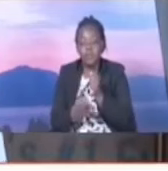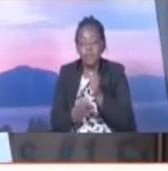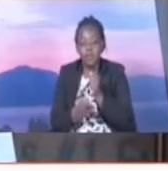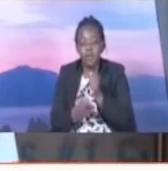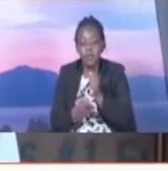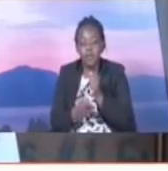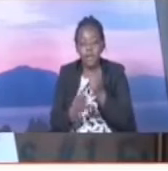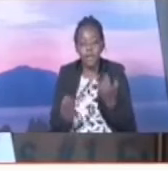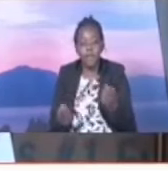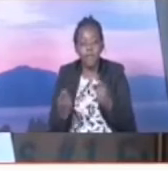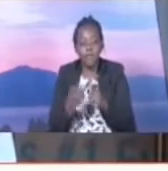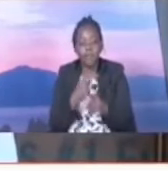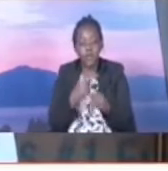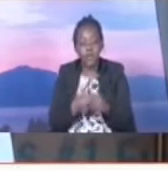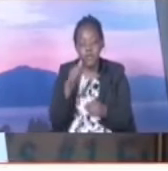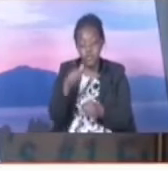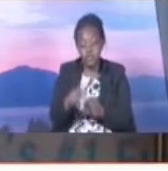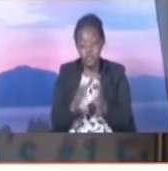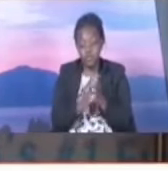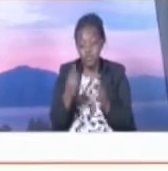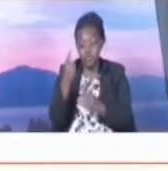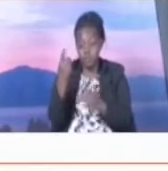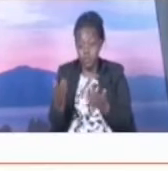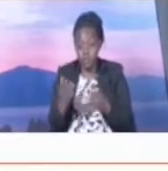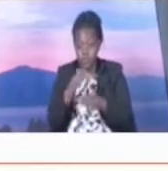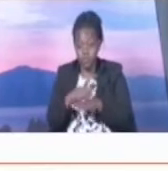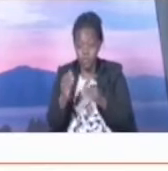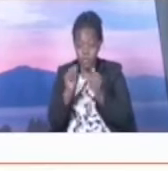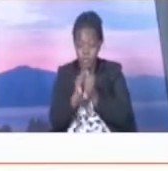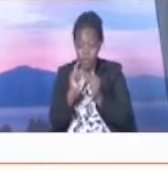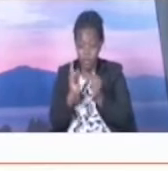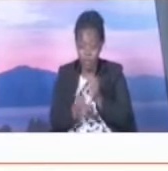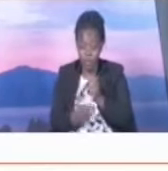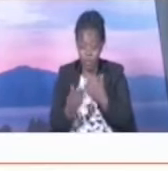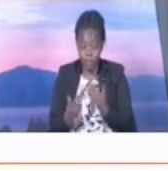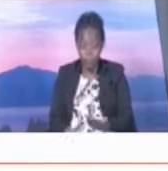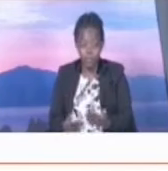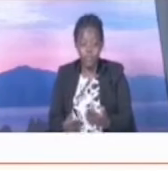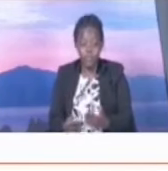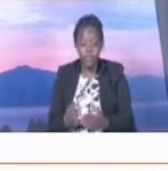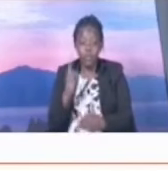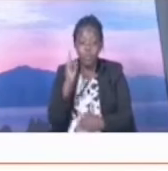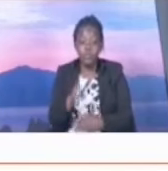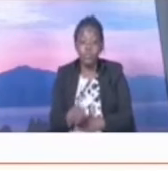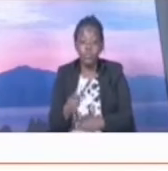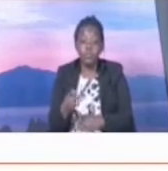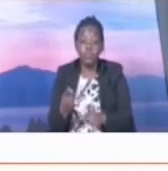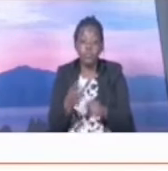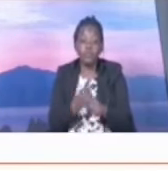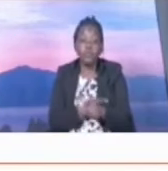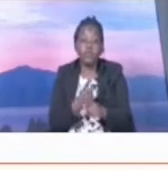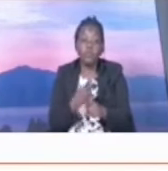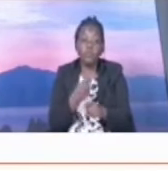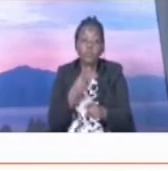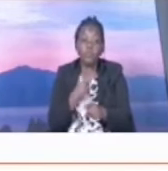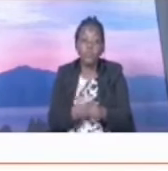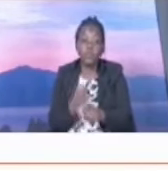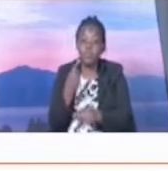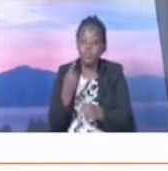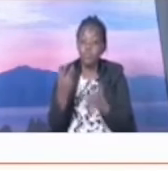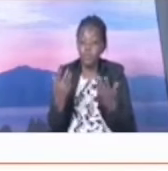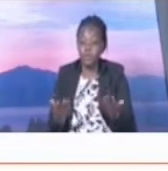Bw'ojja okuva ku ssaawa emu paka ssaawa 7 ekyennyanja ogenda kuba kirira ku 15,000 gwokka. Ate bw'ojja nkuva ku ssaawa 7 paka ku ssaawa 5